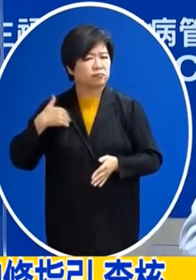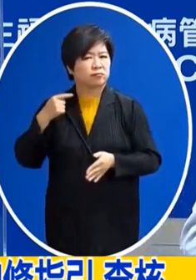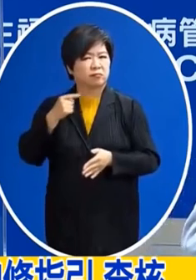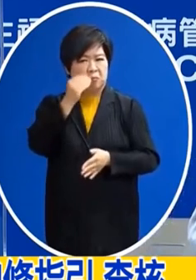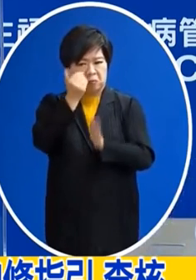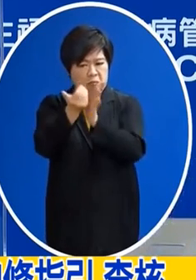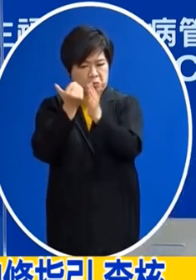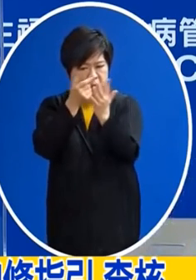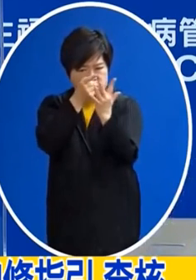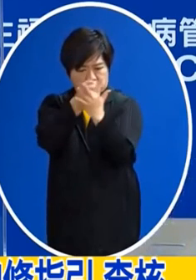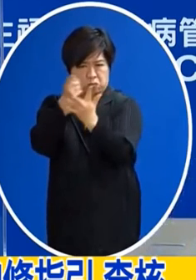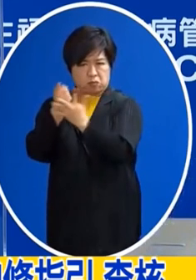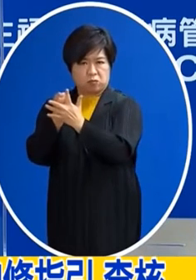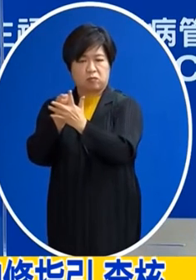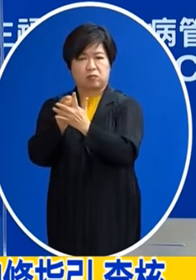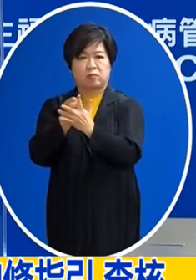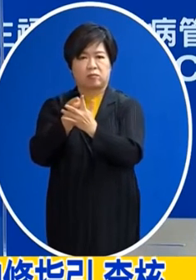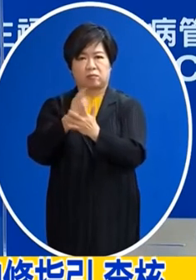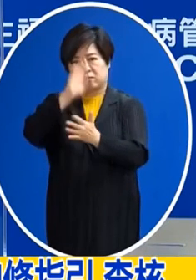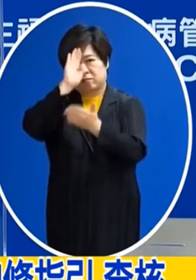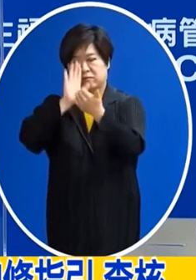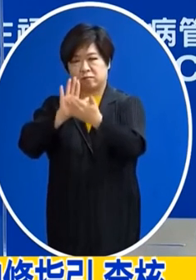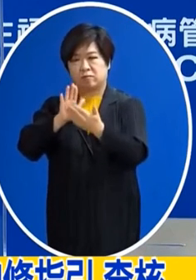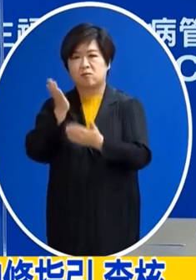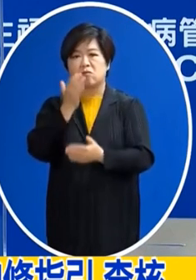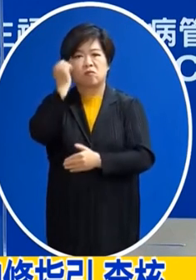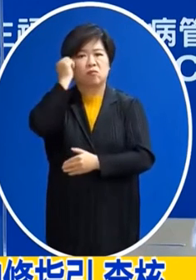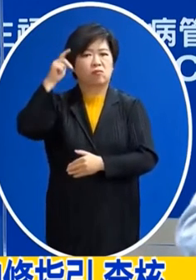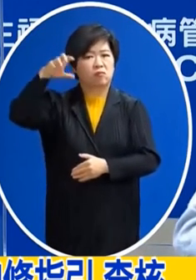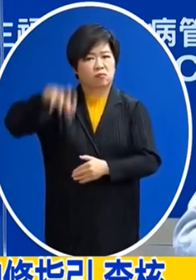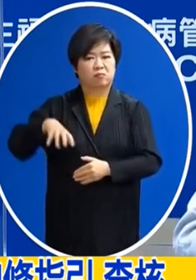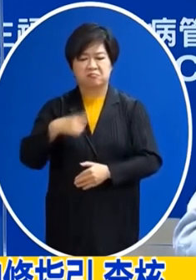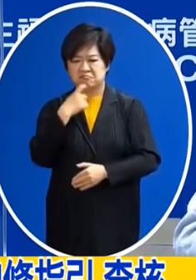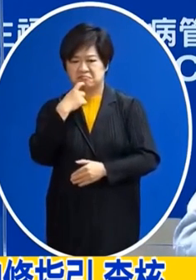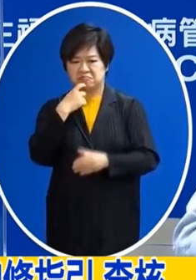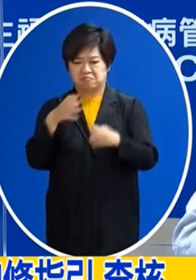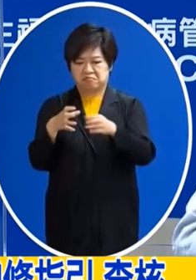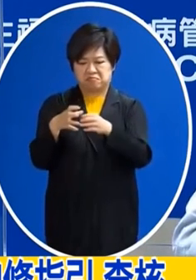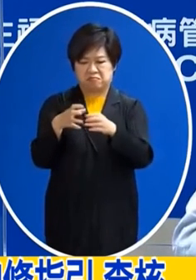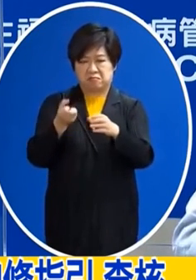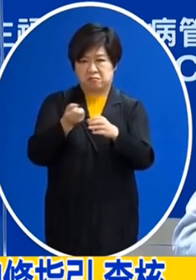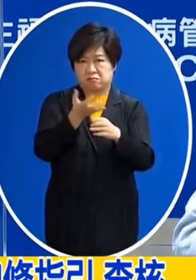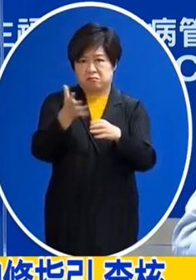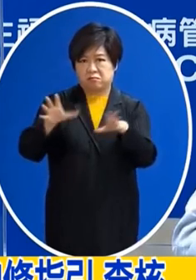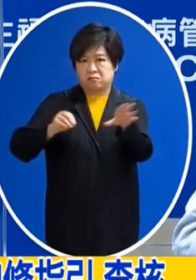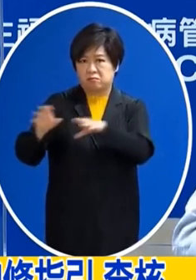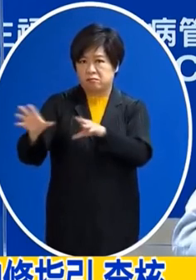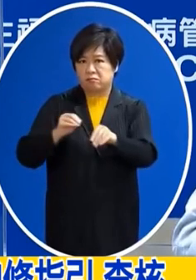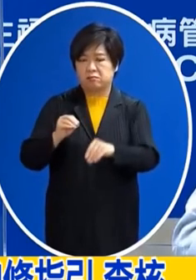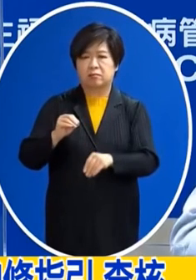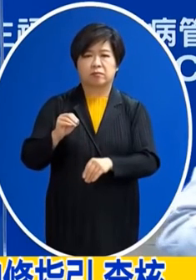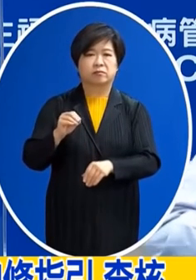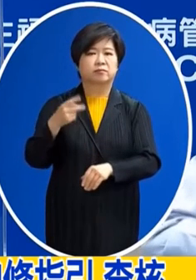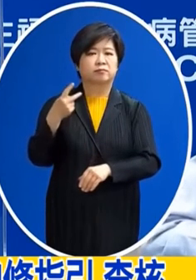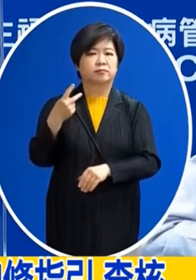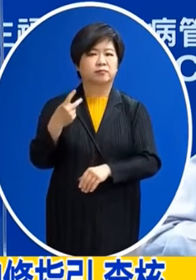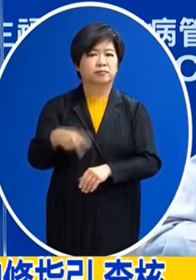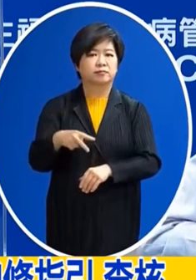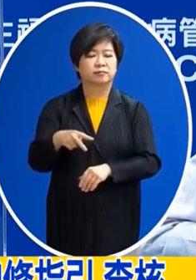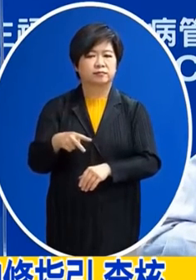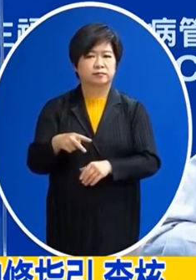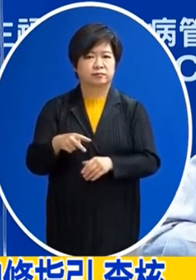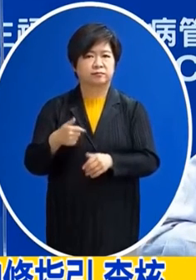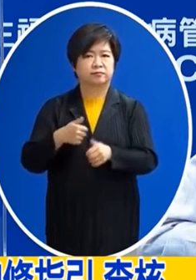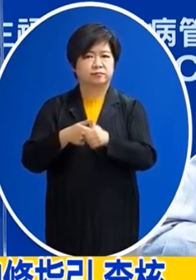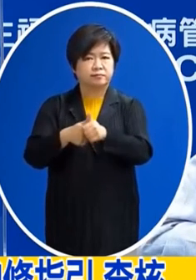早侦测这个防疫旅宿发生疑似群聚的这些 资料啊，去做这个做